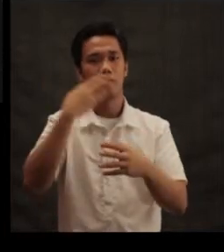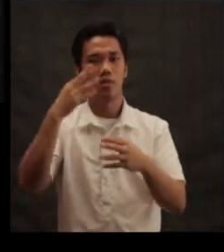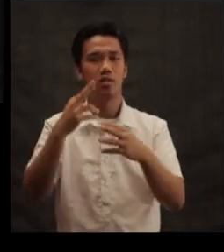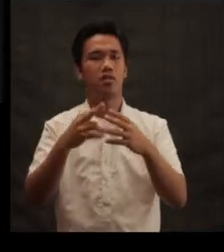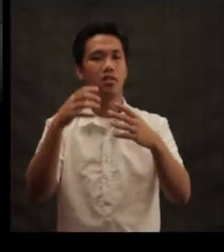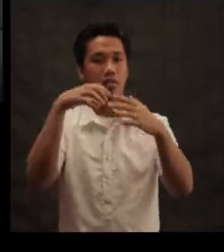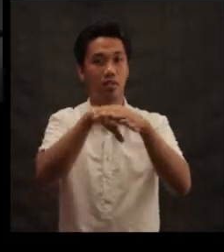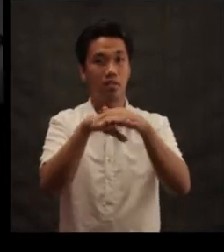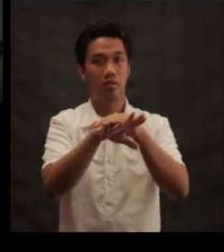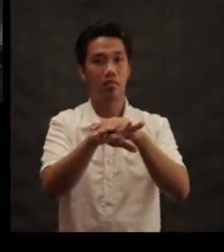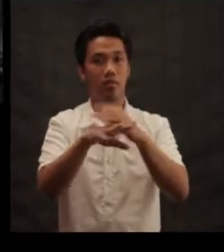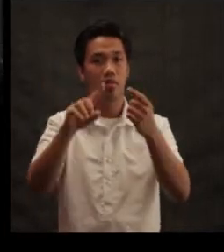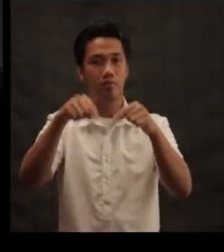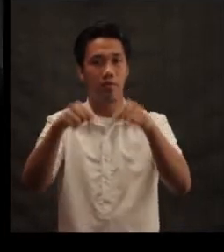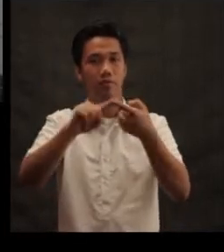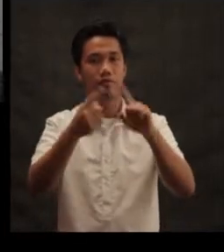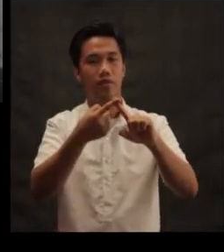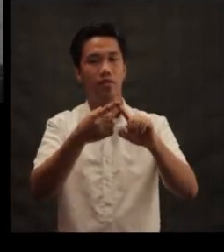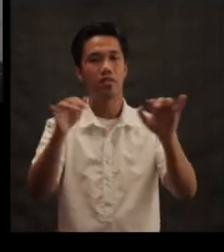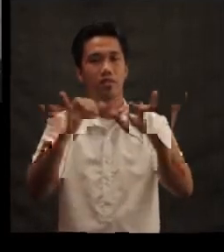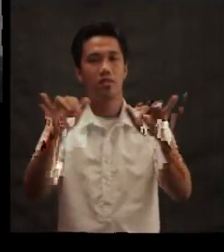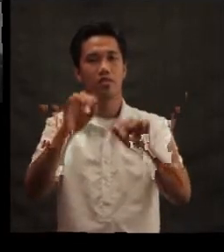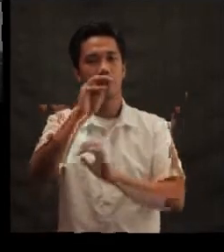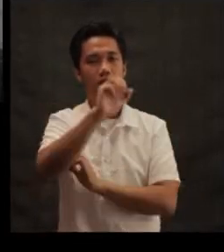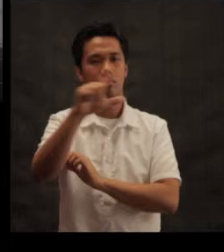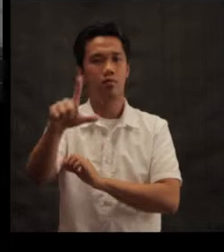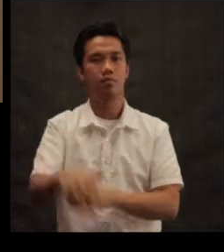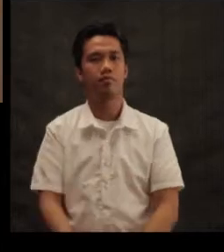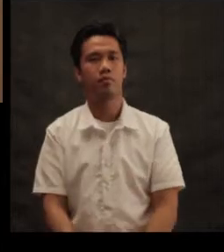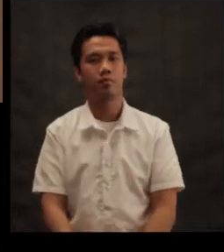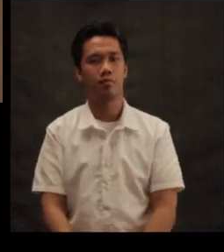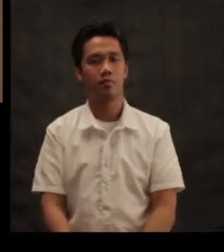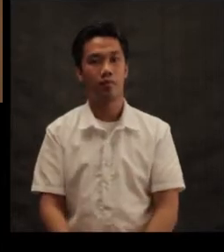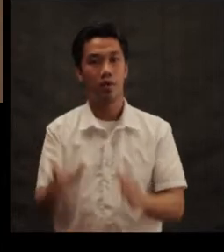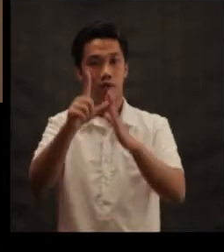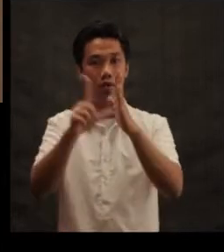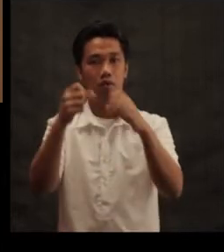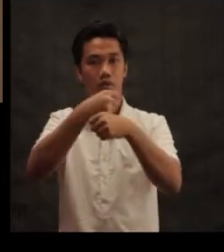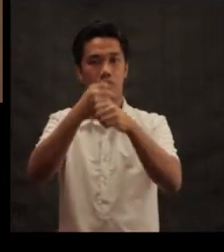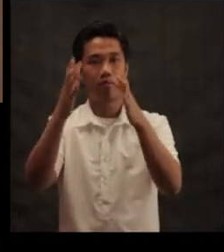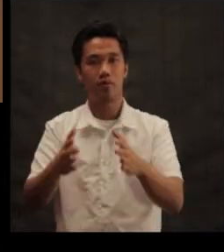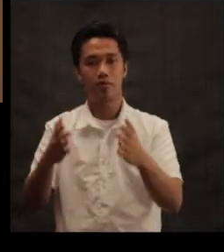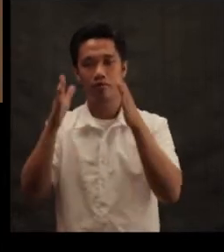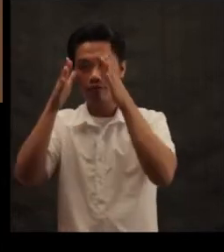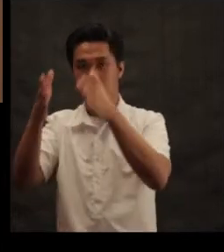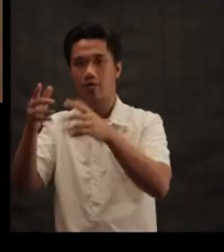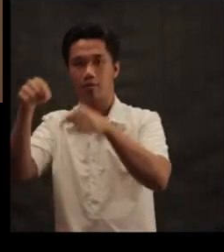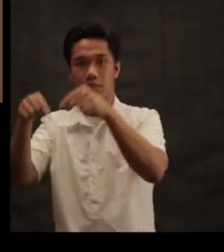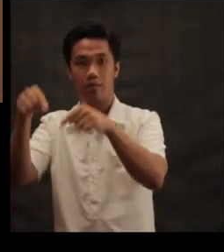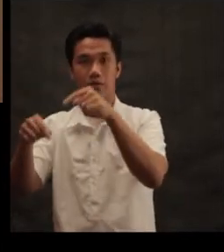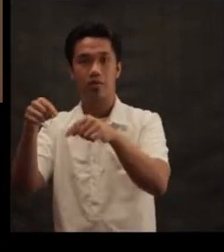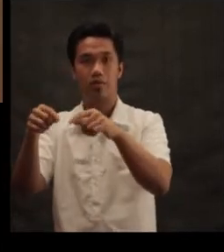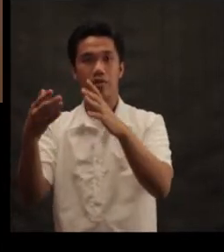malls sapagkat ito'y madaling puntahan at maginhawa para sa mga PWD. Maging ang mga mambabatas ay nakisama sa pagsulong ng layunin